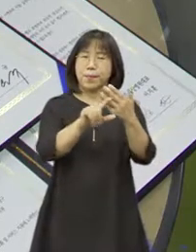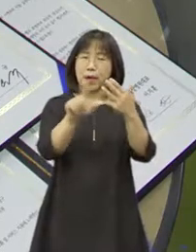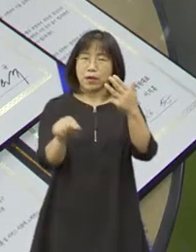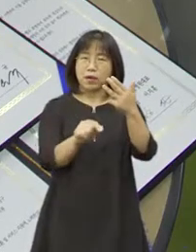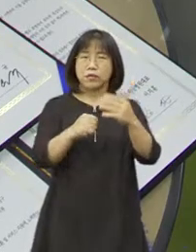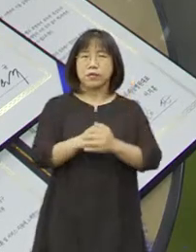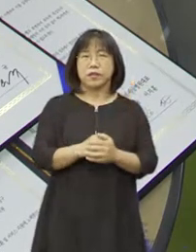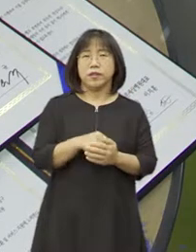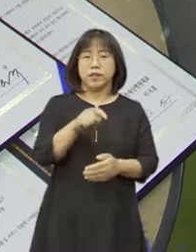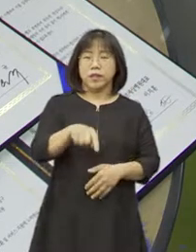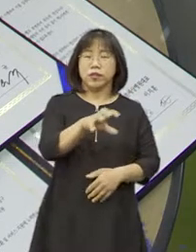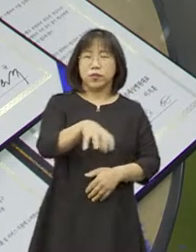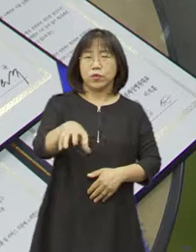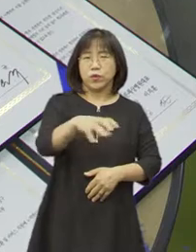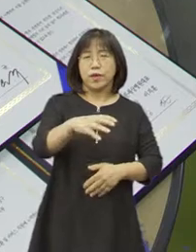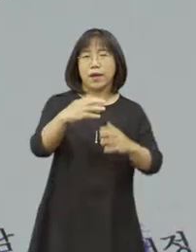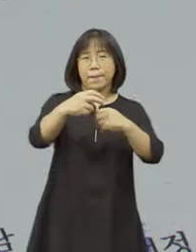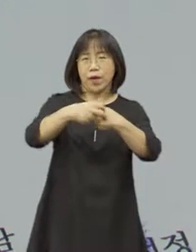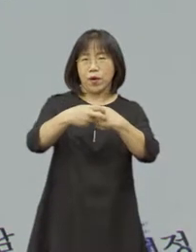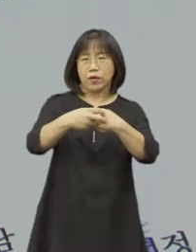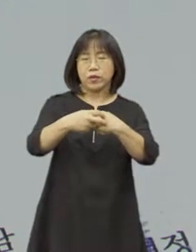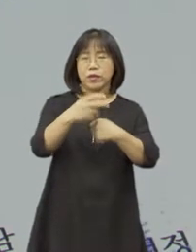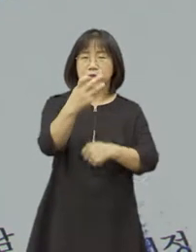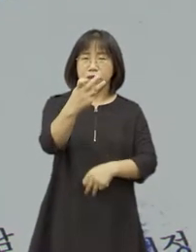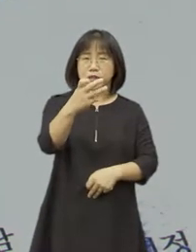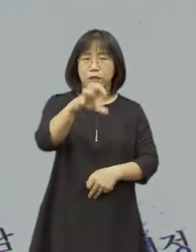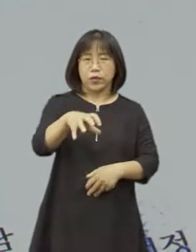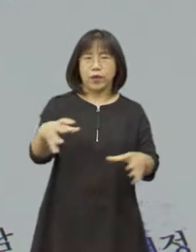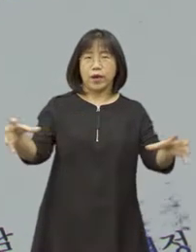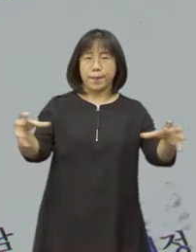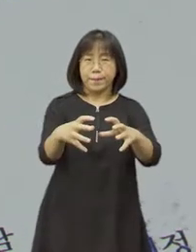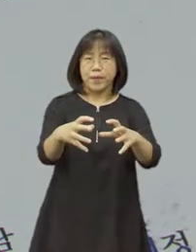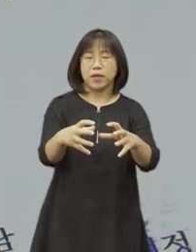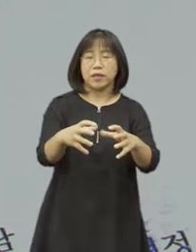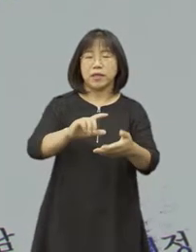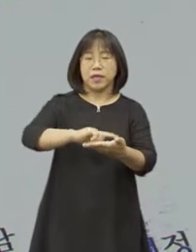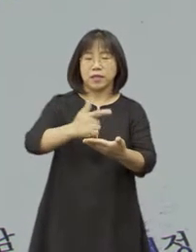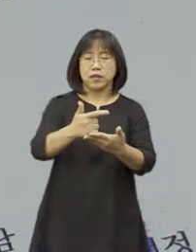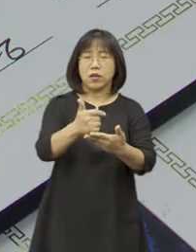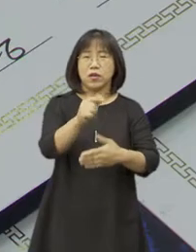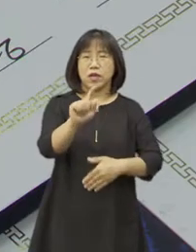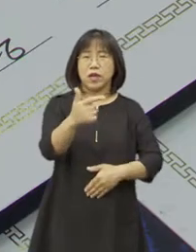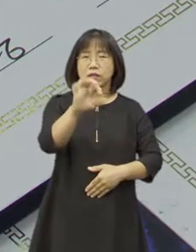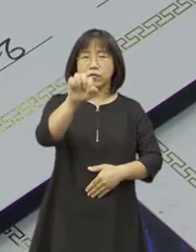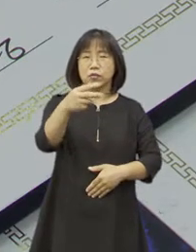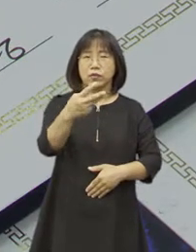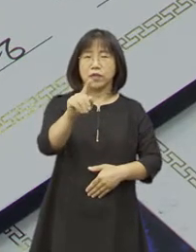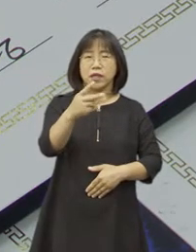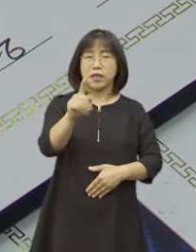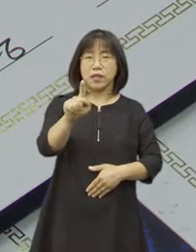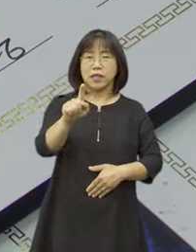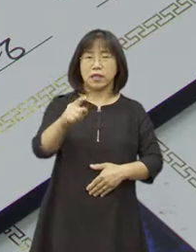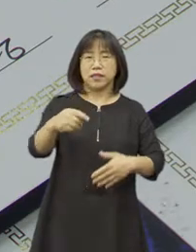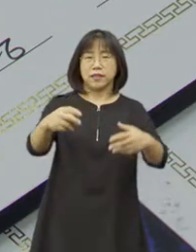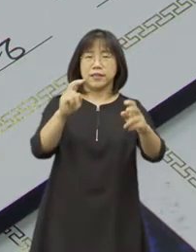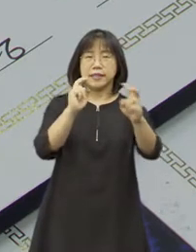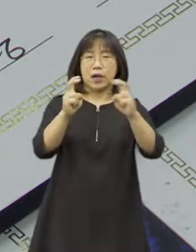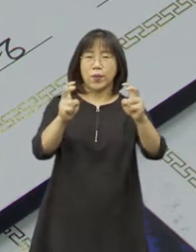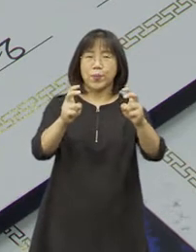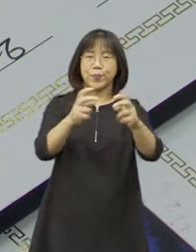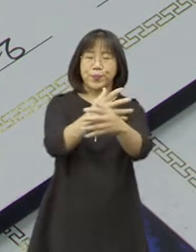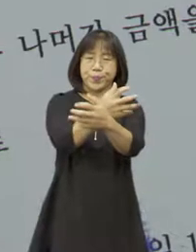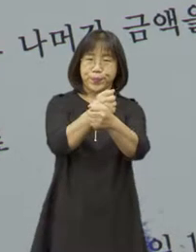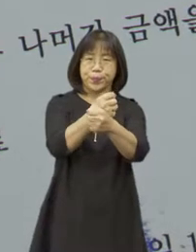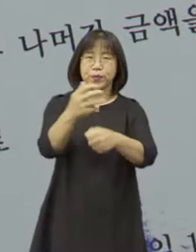미즈메디 병원 등 지역 내 열 쇠 의 의료 기관과 강서 한울타리 섬 업무협약을 체결하며 위기 청소년을